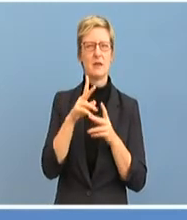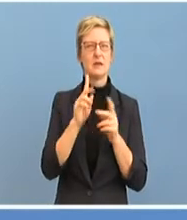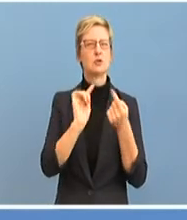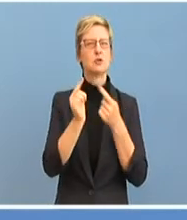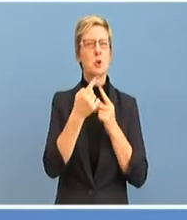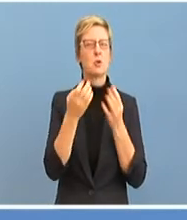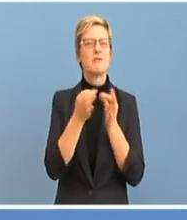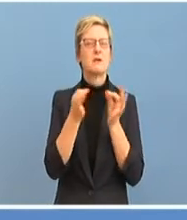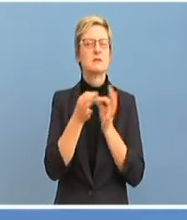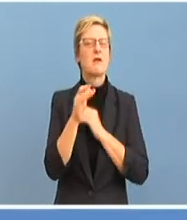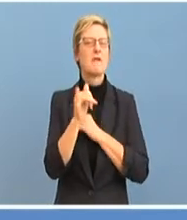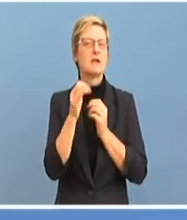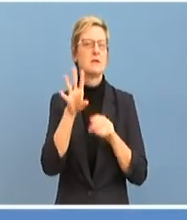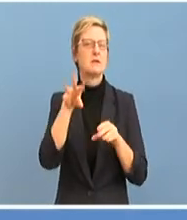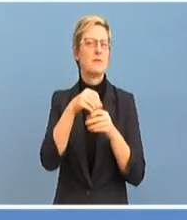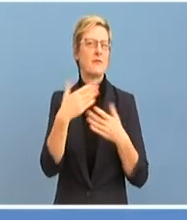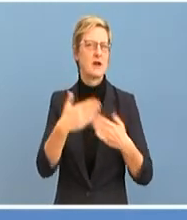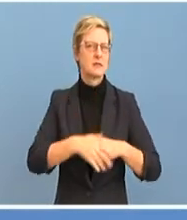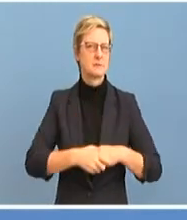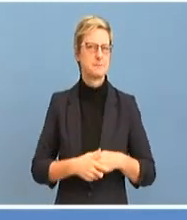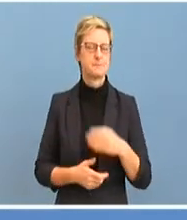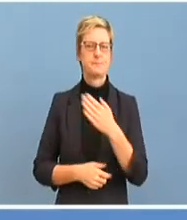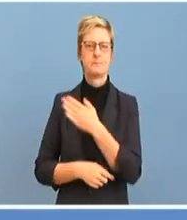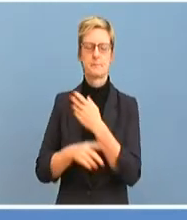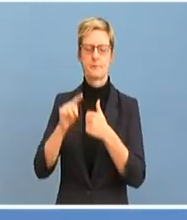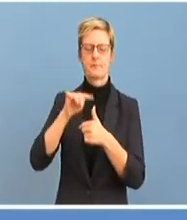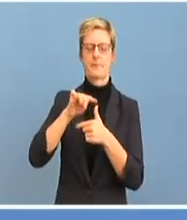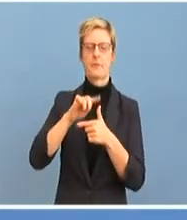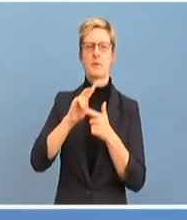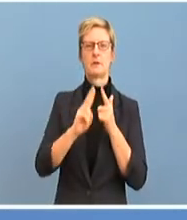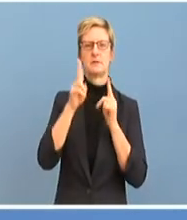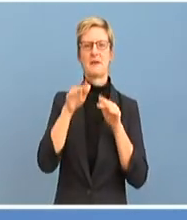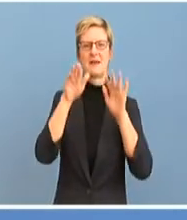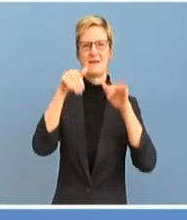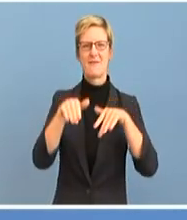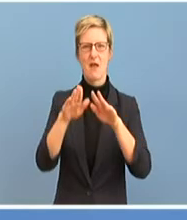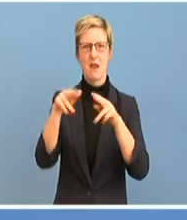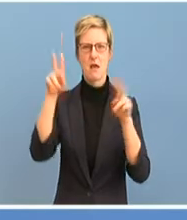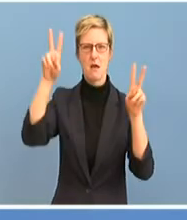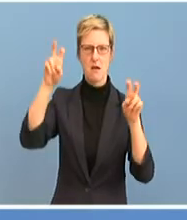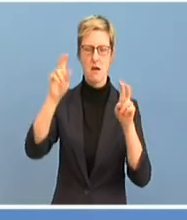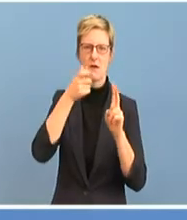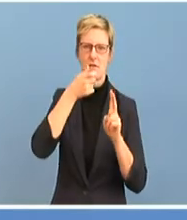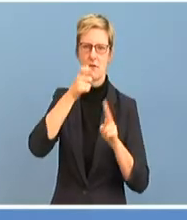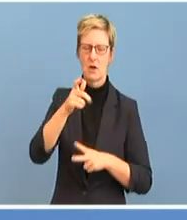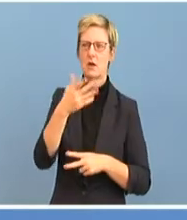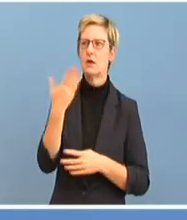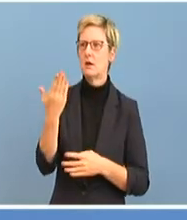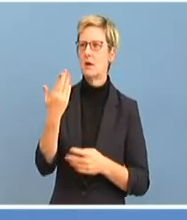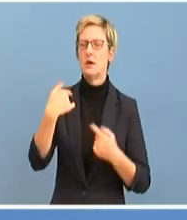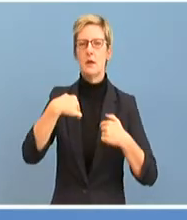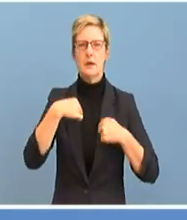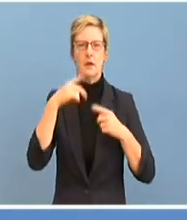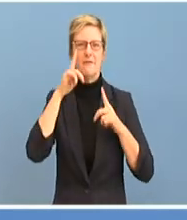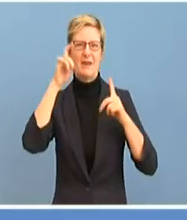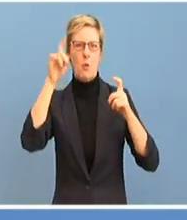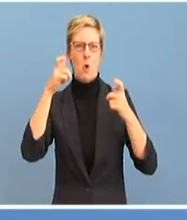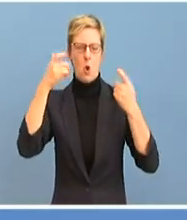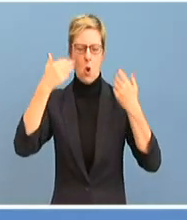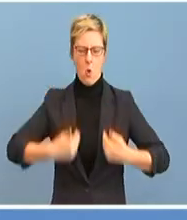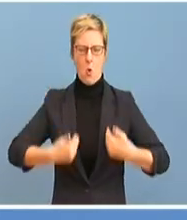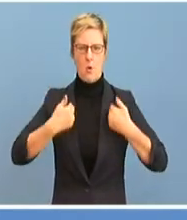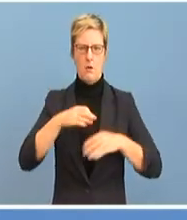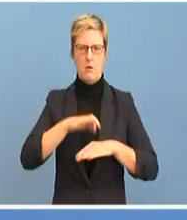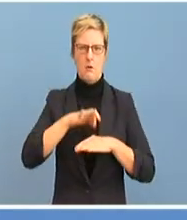Erste Frage, wenn ich heute den Begriff der zweiten Welle, des Beginns einer zweiten Welle verwendet habe, dann maße ich mir nicht an, ein Virologe zu sein und das